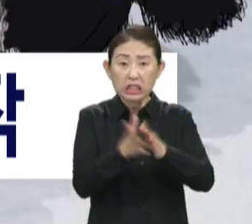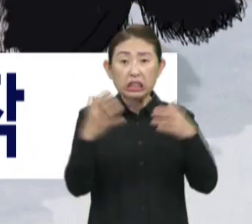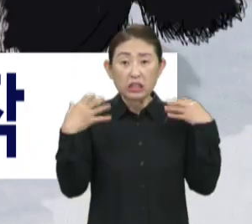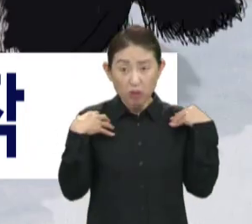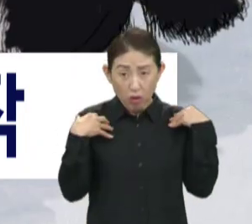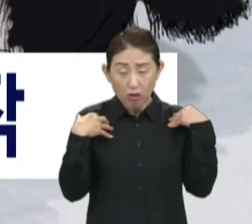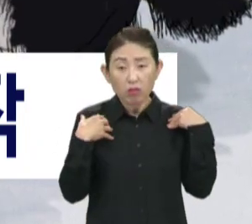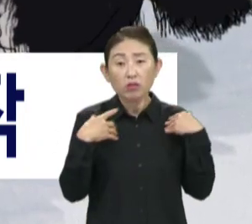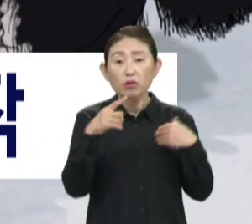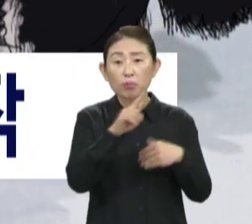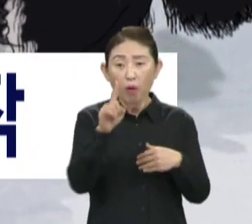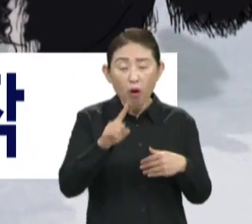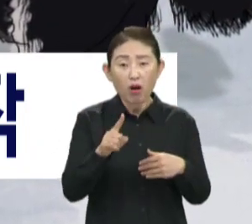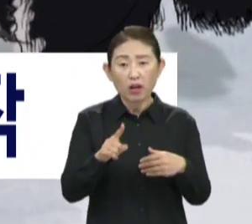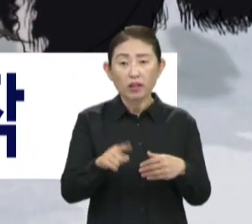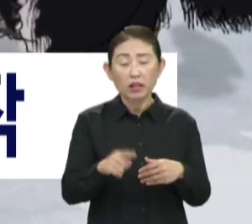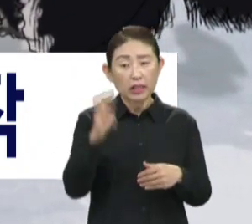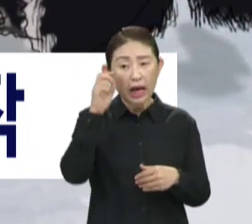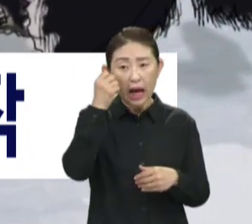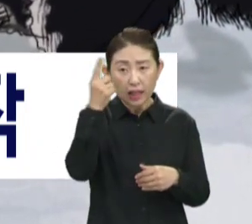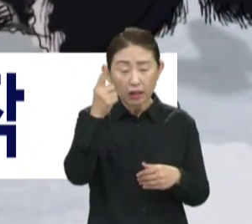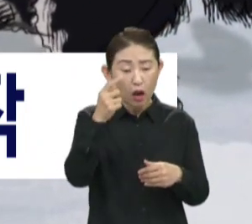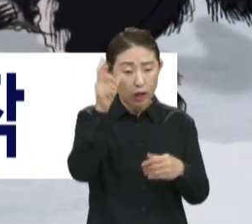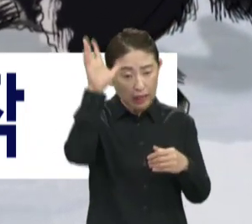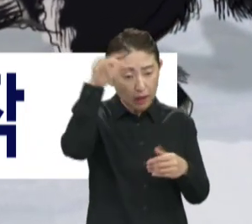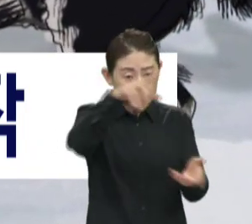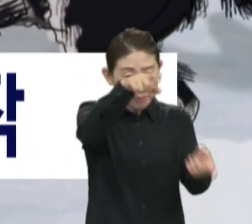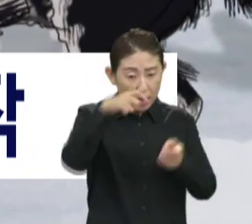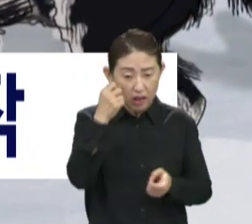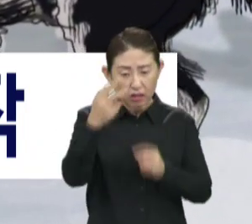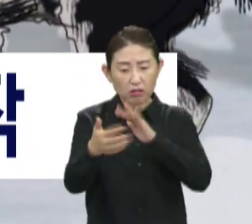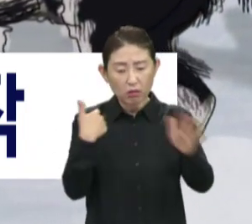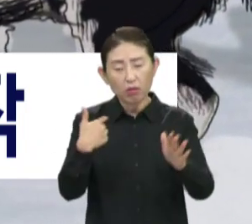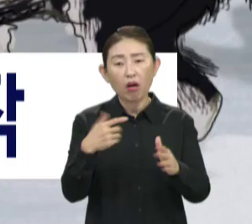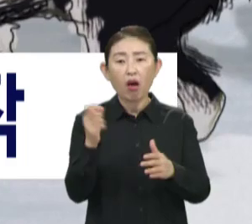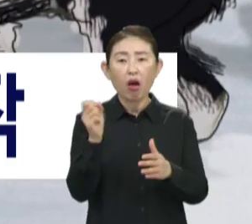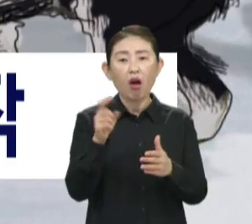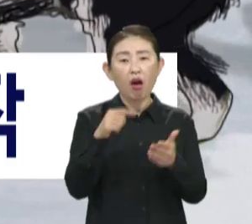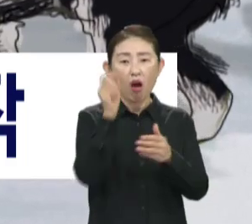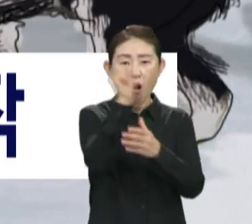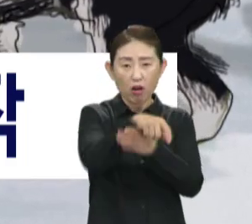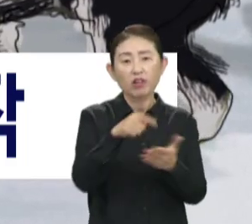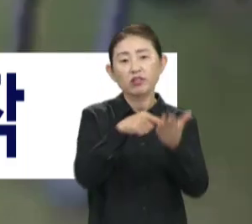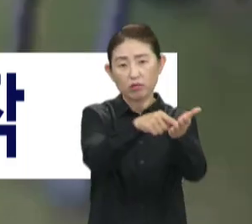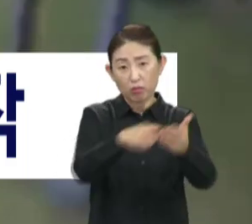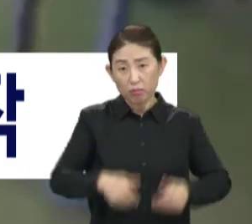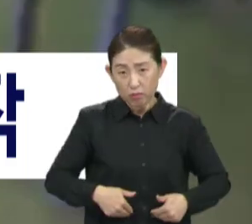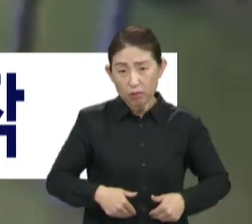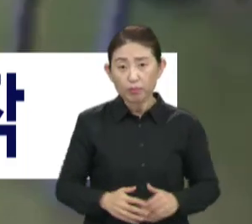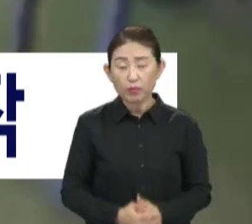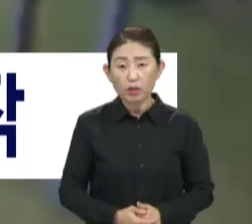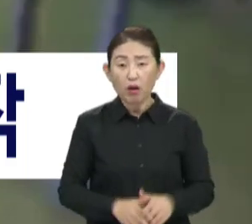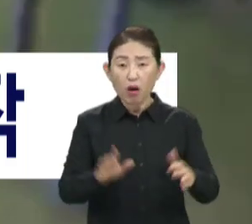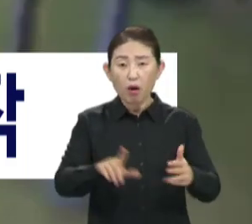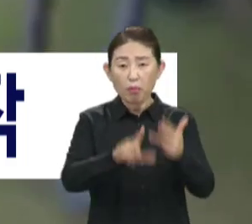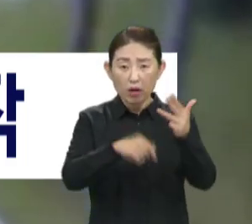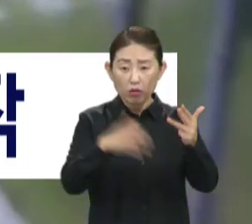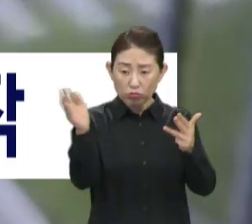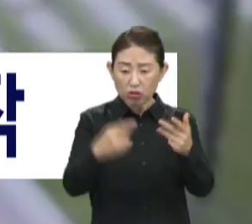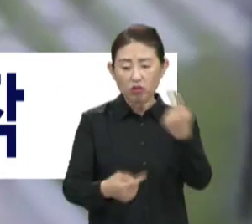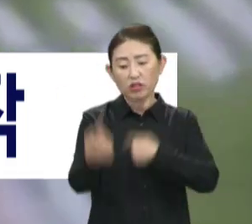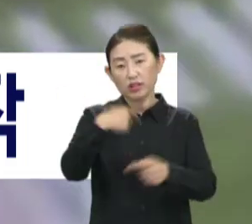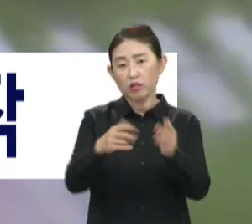소유권을 얻은 날로부터 30일 이내에 사육허가를 신청해야 합니다. 대전시는 이번 달부터 신청을 접수한